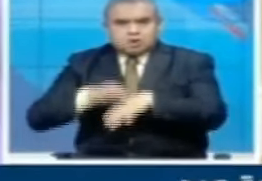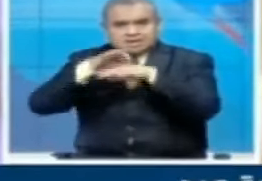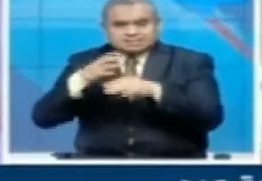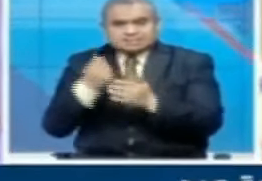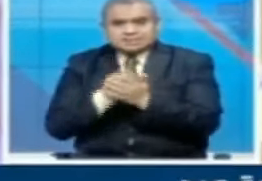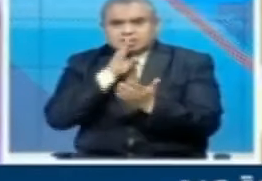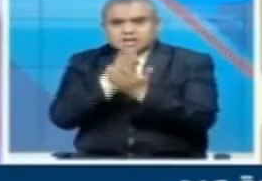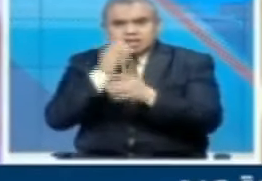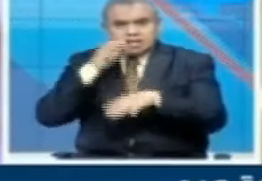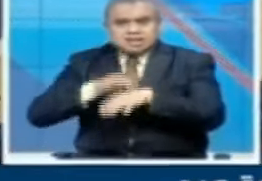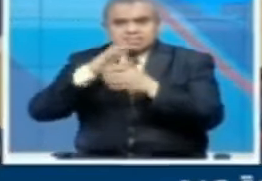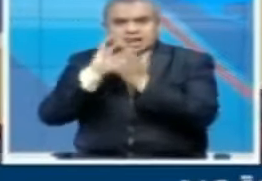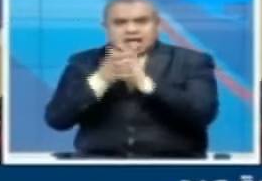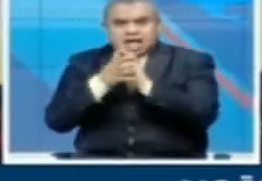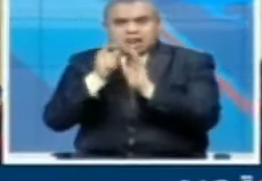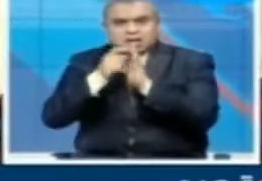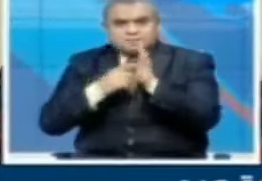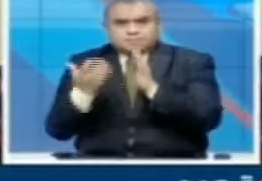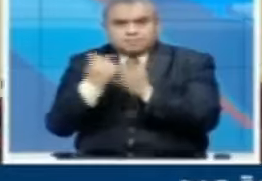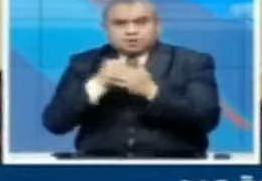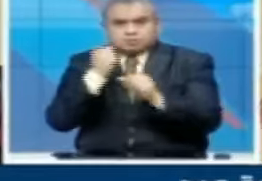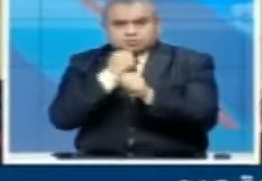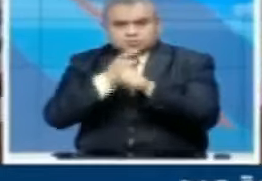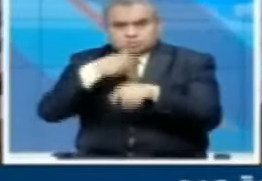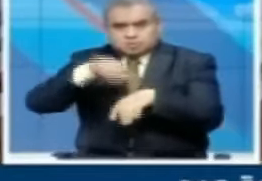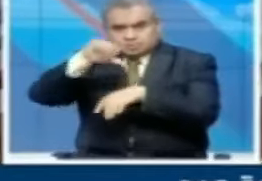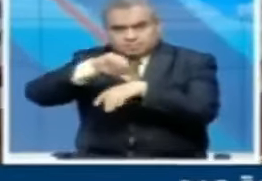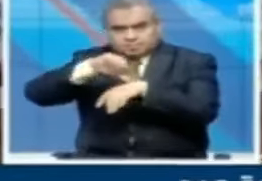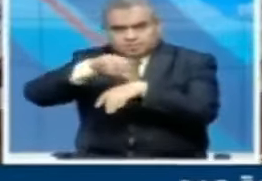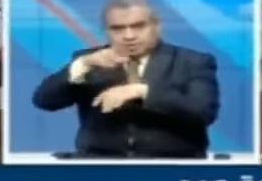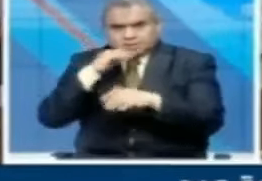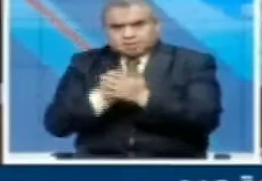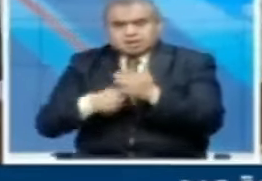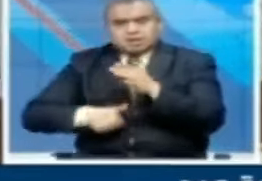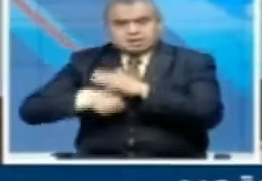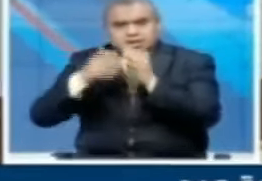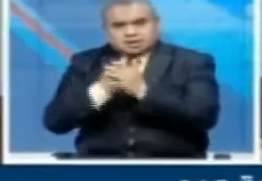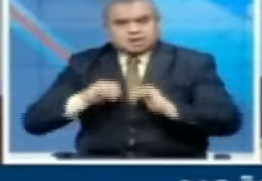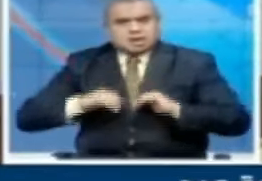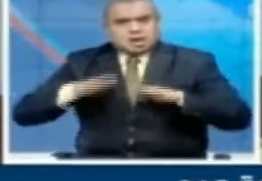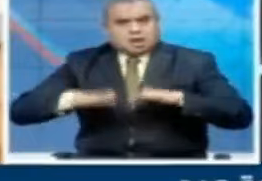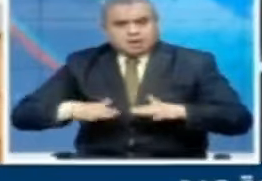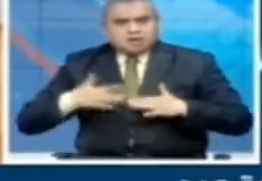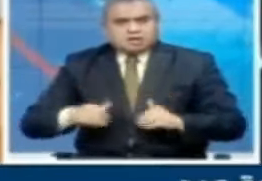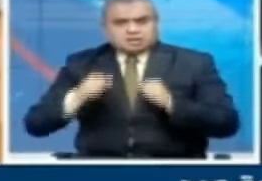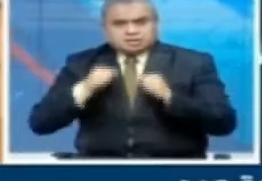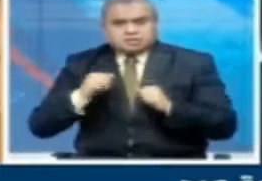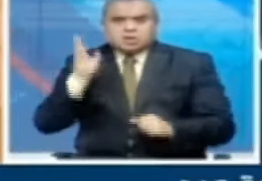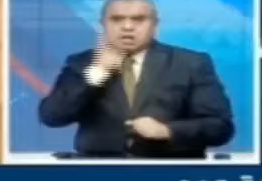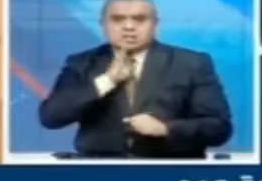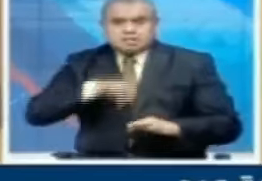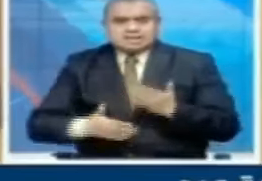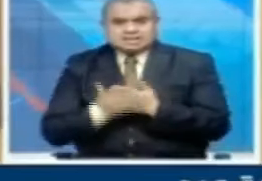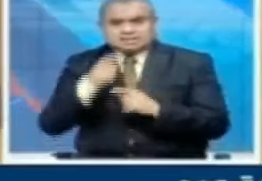حقوق الإنسان الدولية، وما تتيحه هذه المراكز من رعاية اجتماعية ومعيشية وصحية وتعليمية